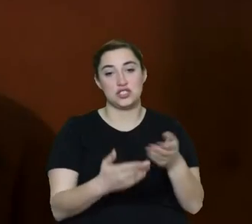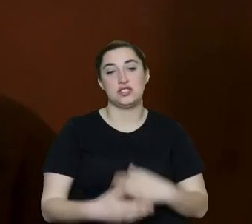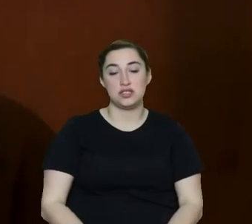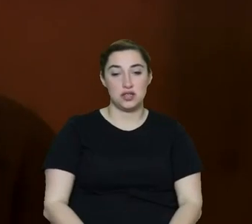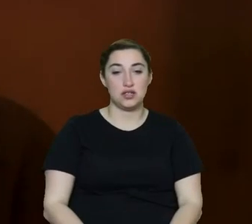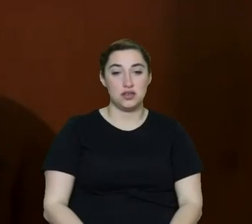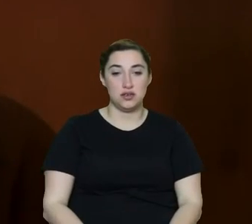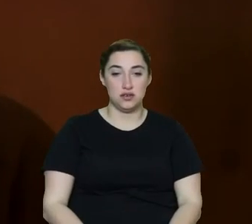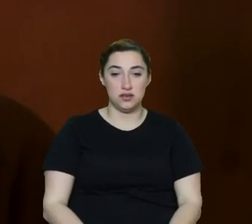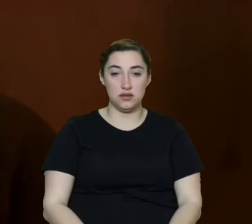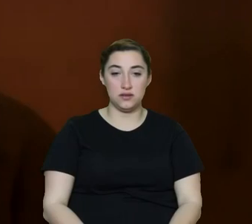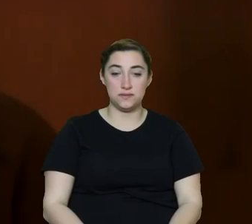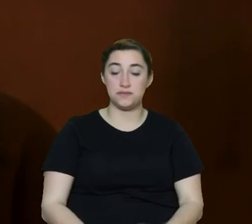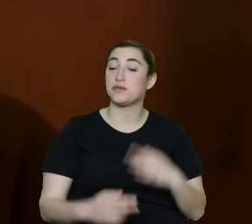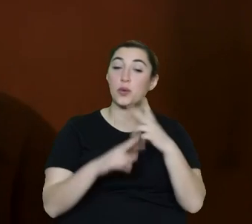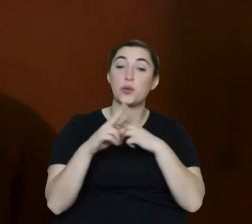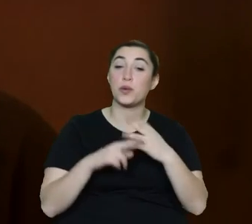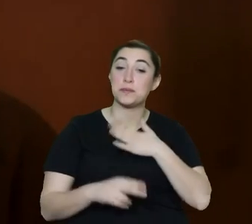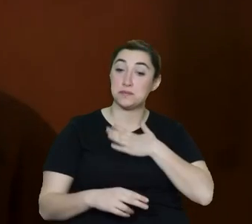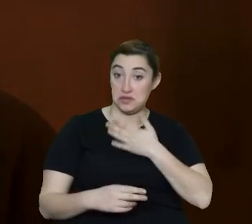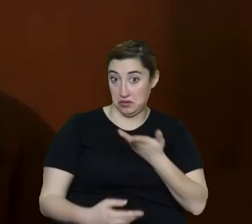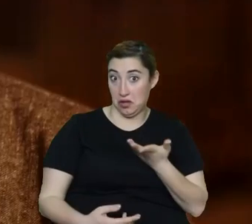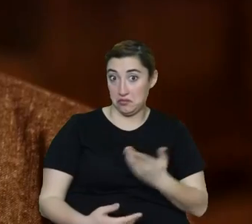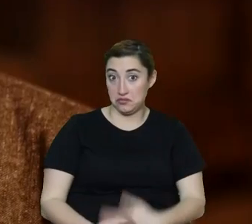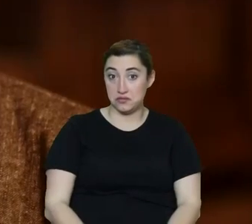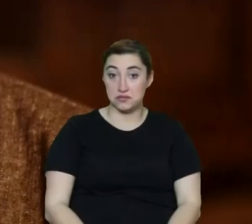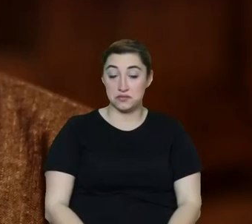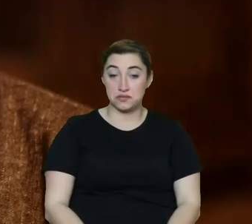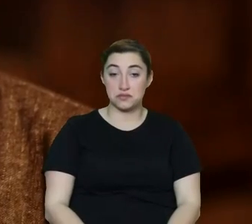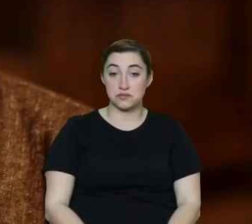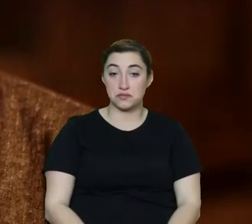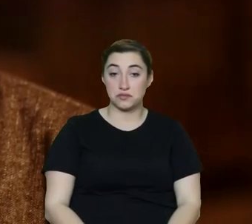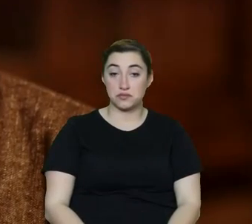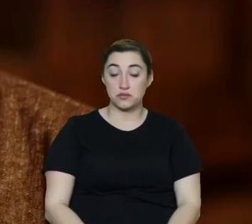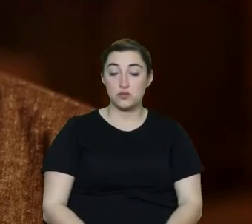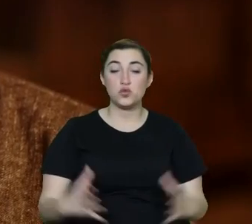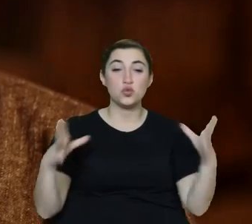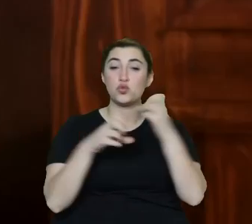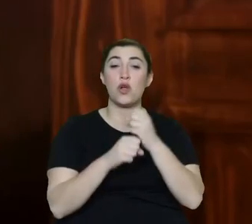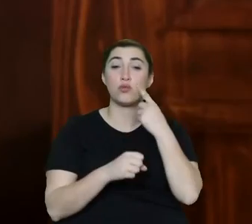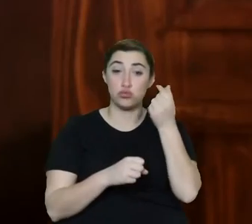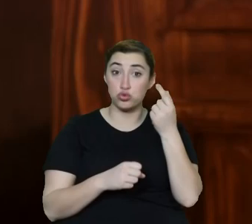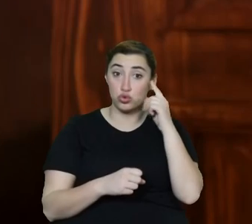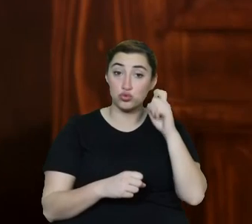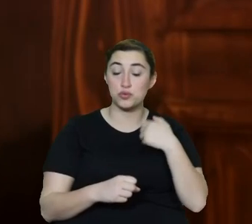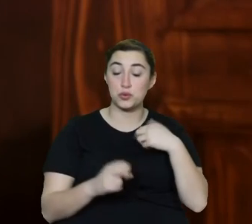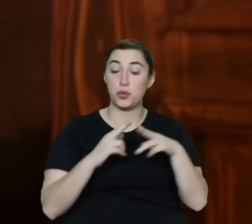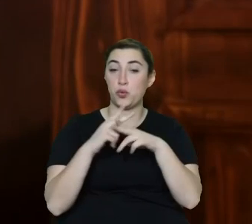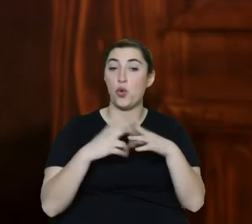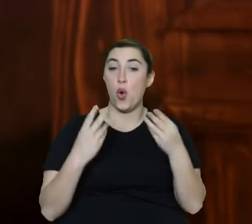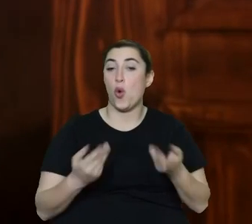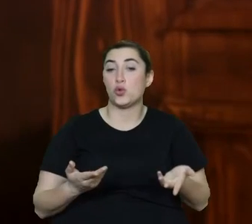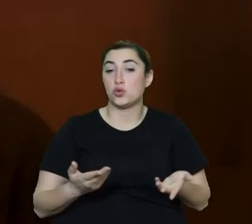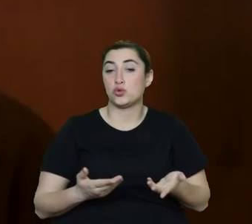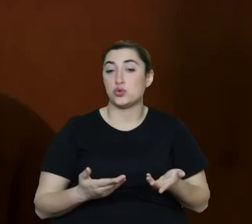Keramet bizdeymiş. Çuvalda bulgur mudur ki bizde keramet